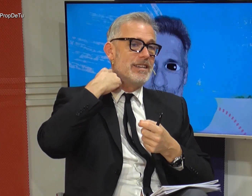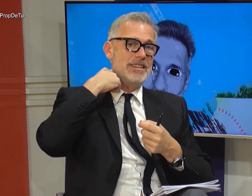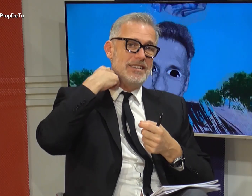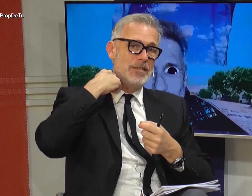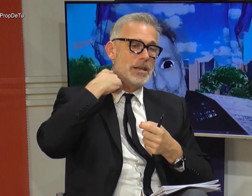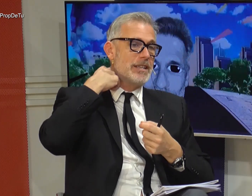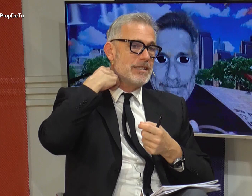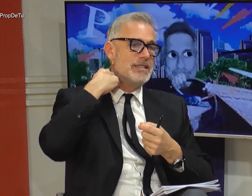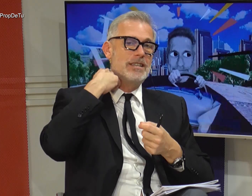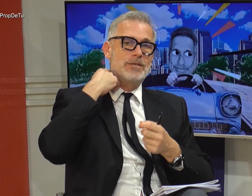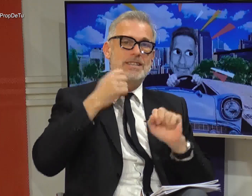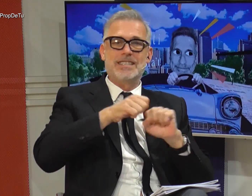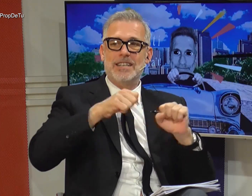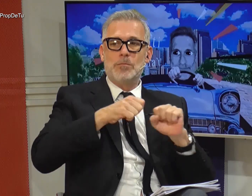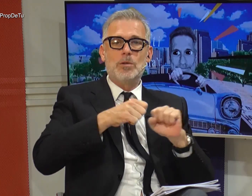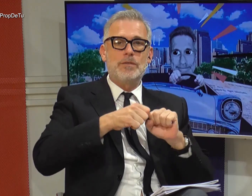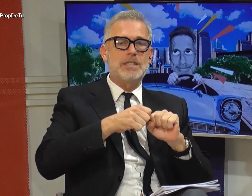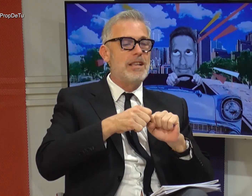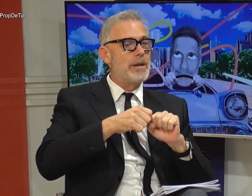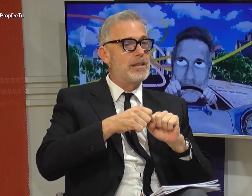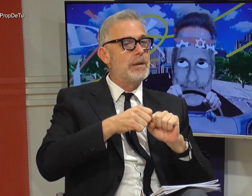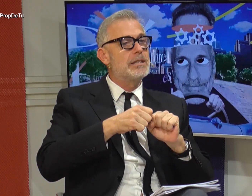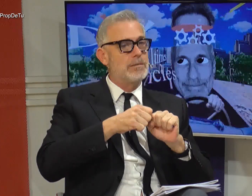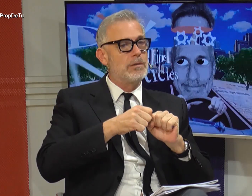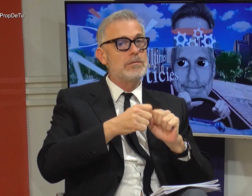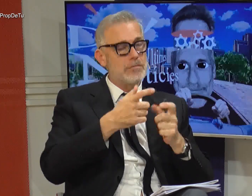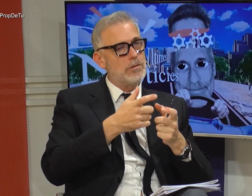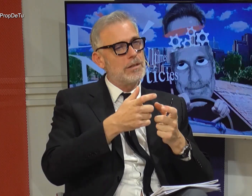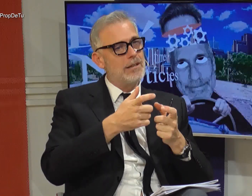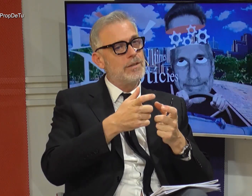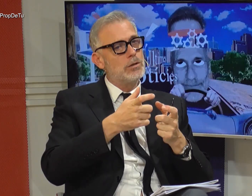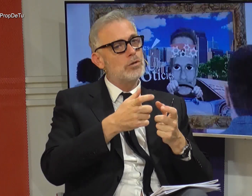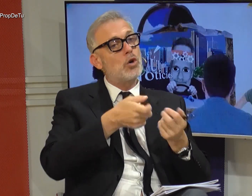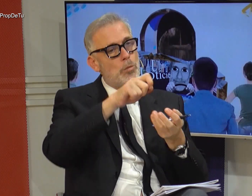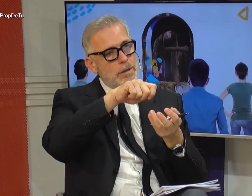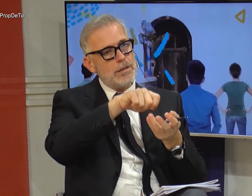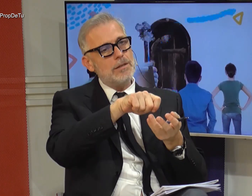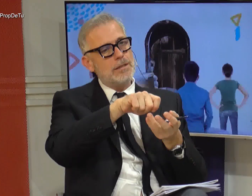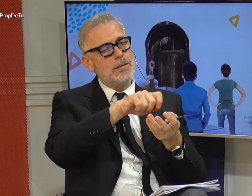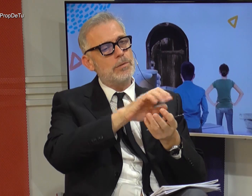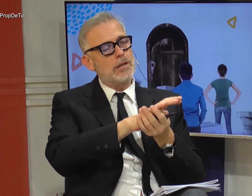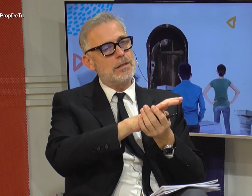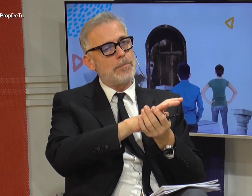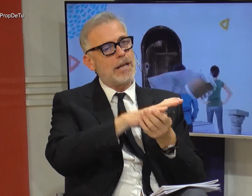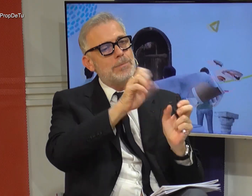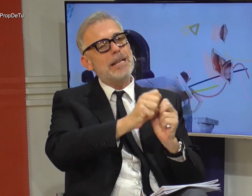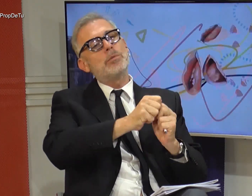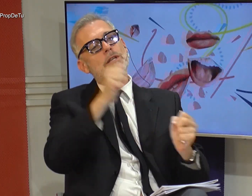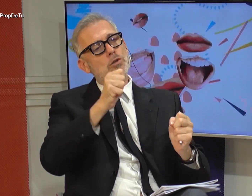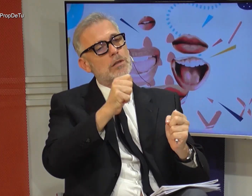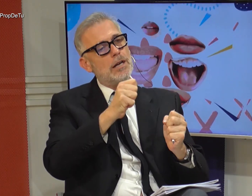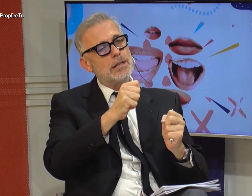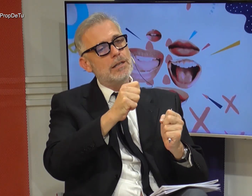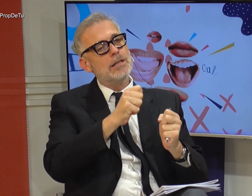sempre el plàsticet eixe, no? Que és molt difícil de llevar a les mans, però no? Que fins i tot copien aquest tipus d'aparells per a